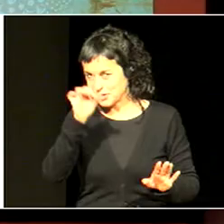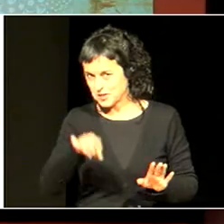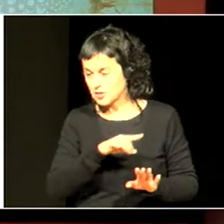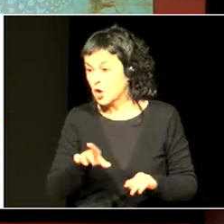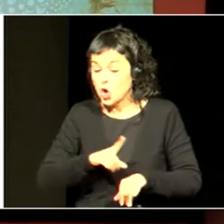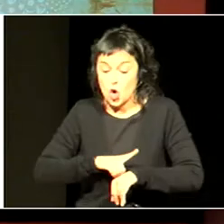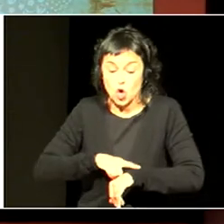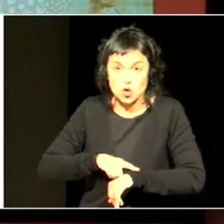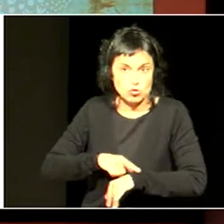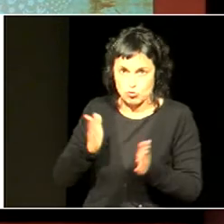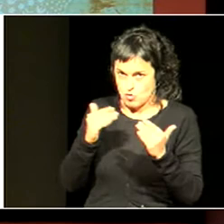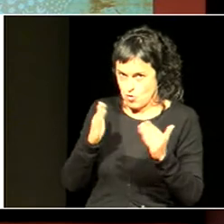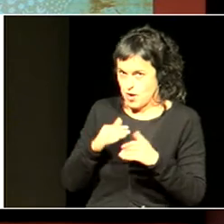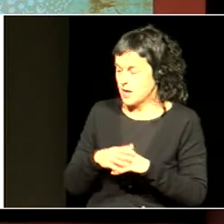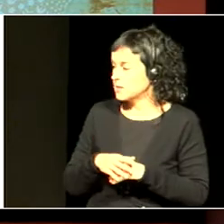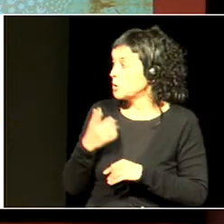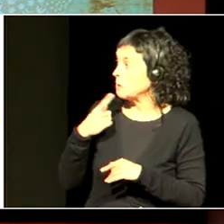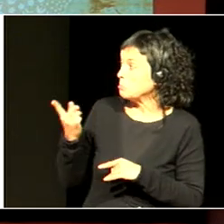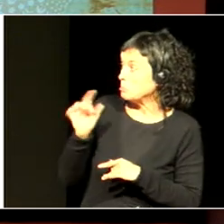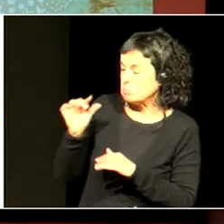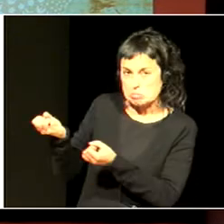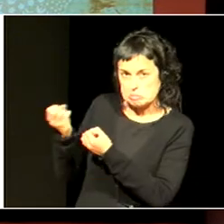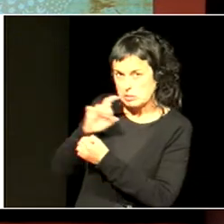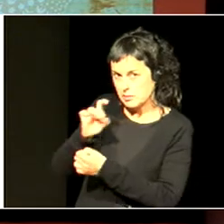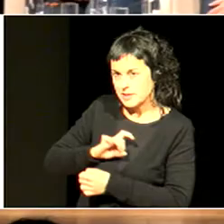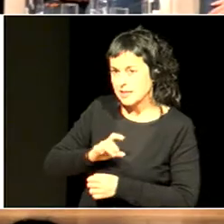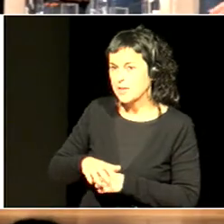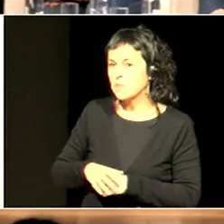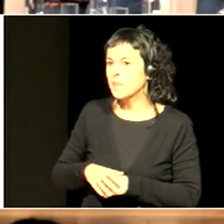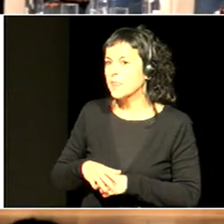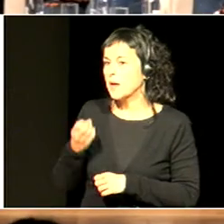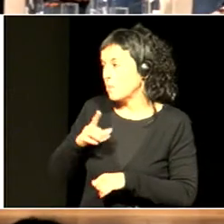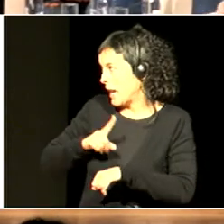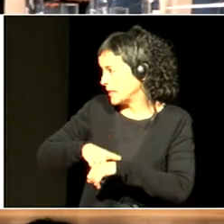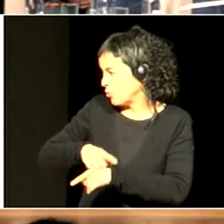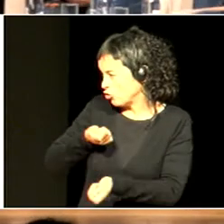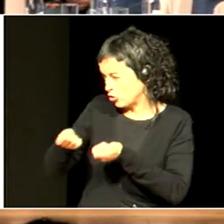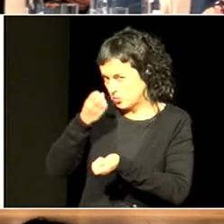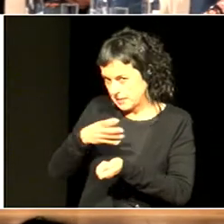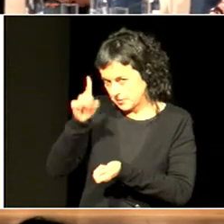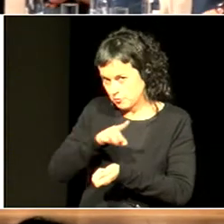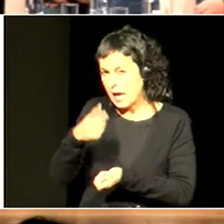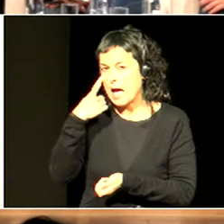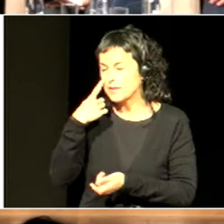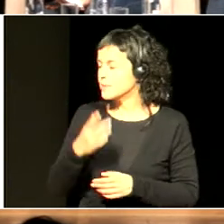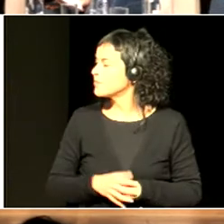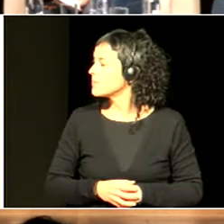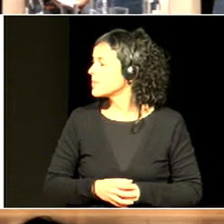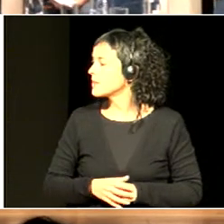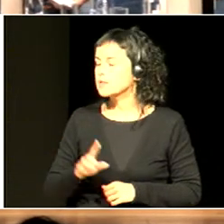dut hortxi batillo bat, ea kapazak gean, ordua ondo eramaten, bale? Lehenengo